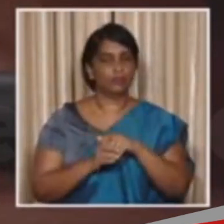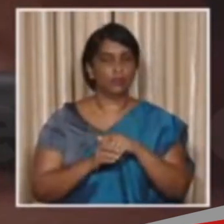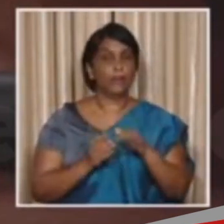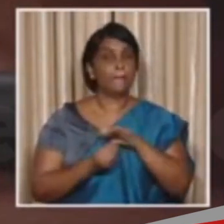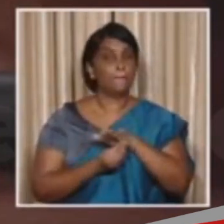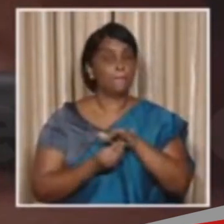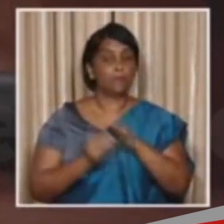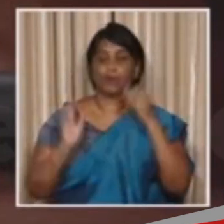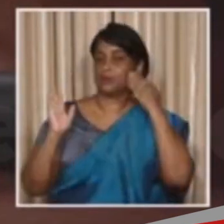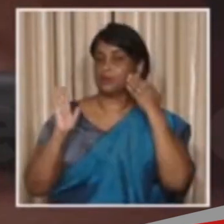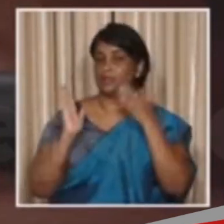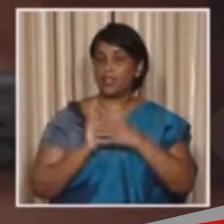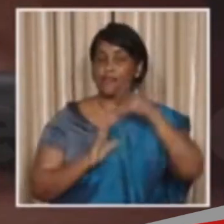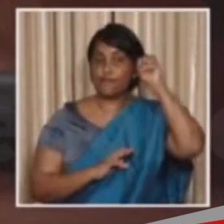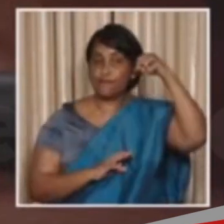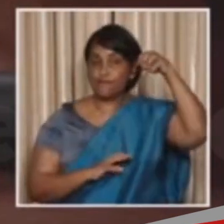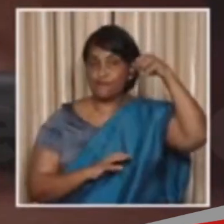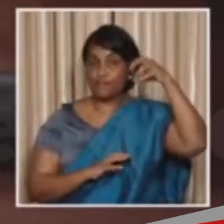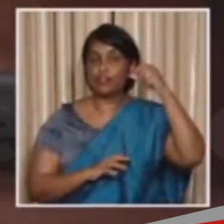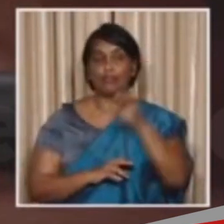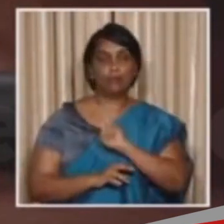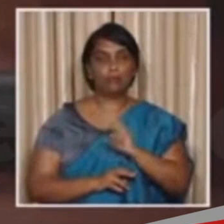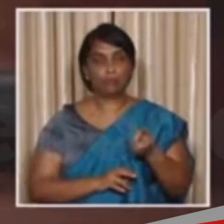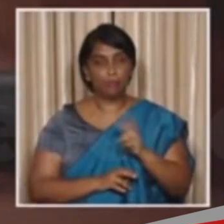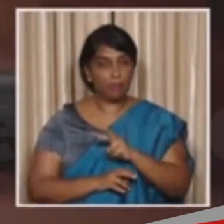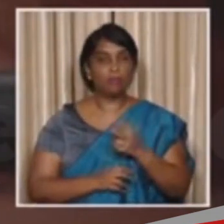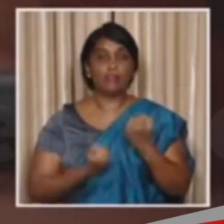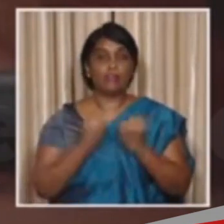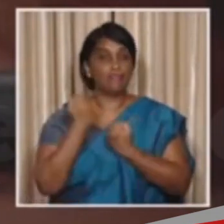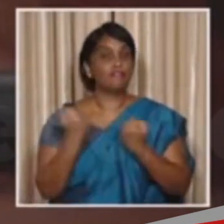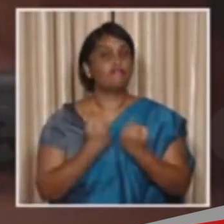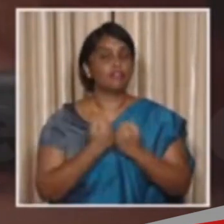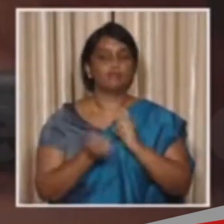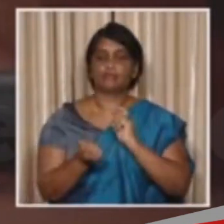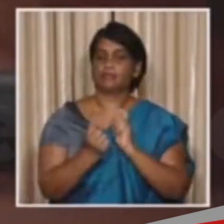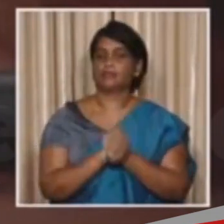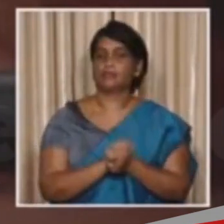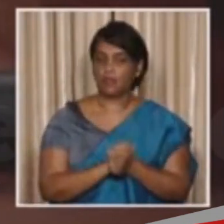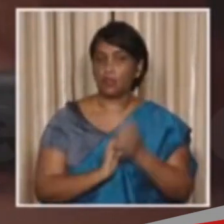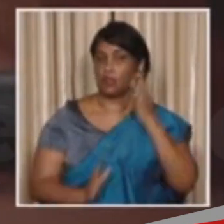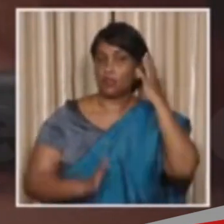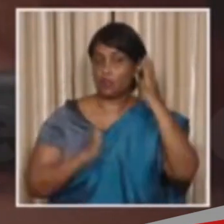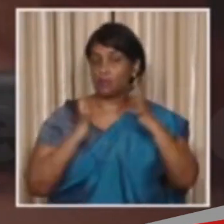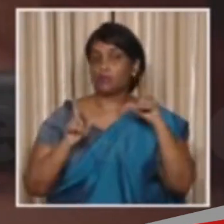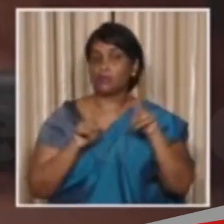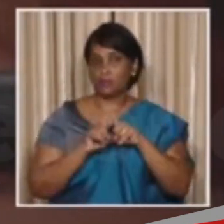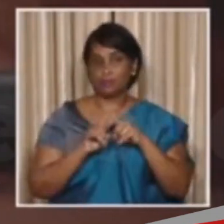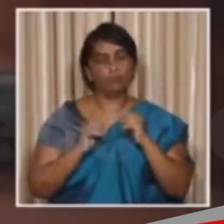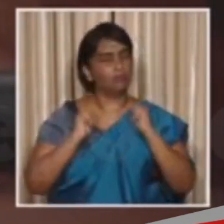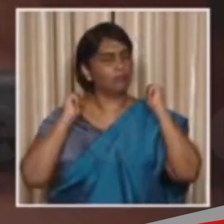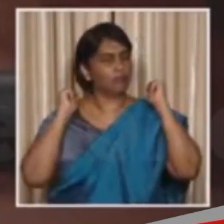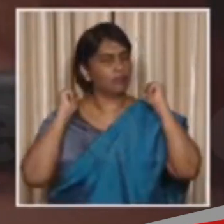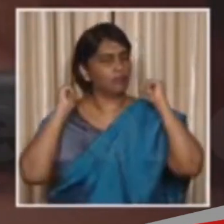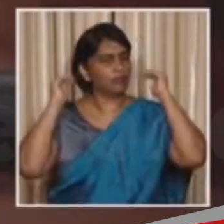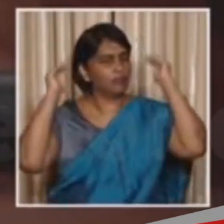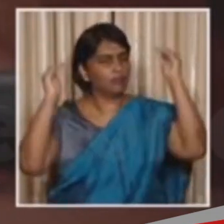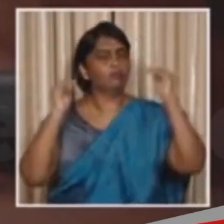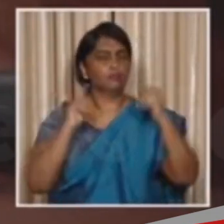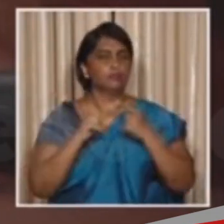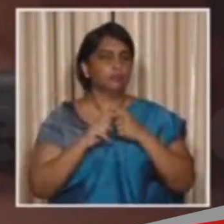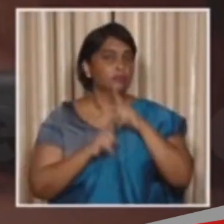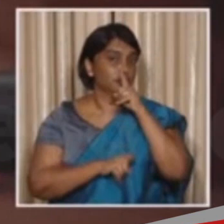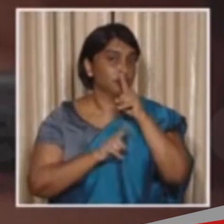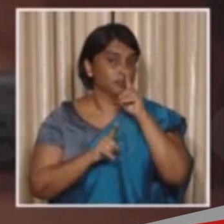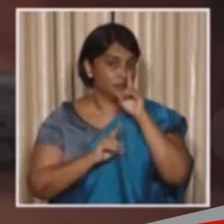පරිසර හිතකාමී විදුලි හා දෙමුහුන් වාහන වෙතට මාරු වී යුතු බවට ලෝක පරිමාණයෙන් ප්‍රමාණව ප්‍රවණතාවයක් තිබෙන